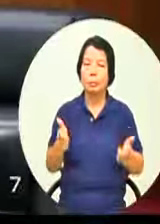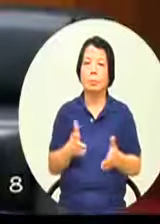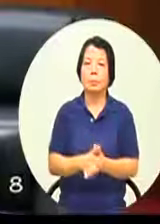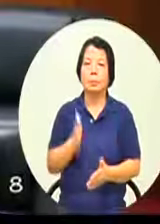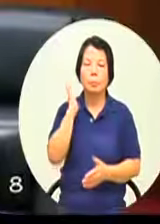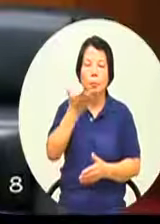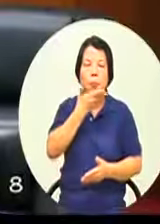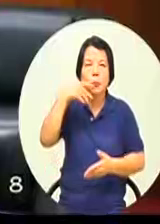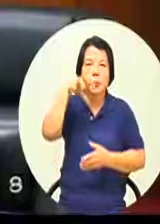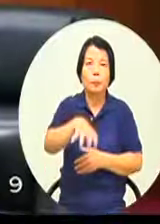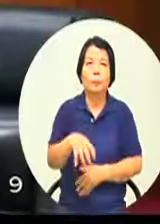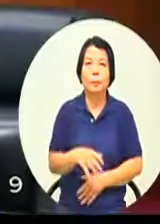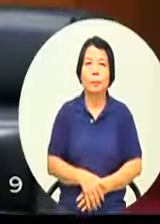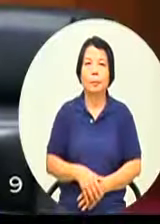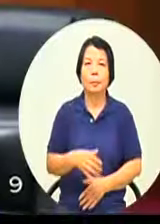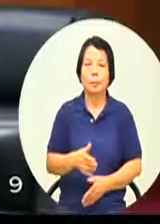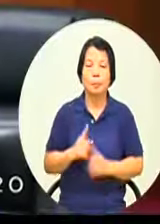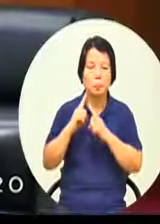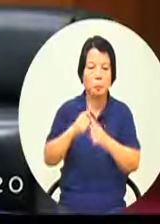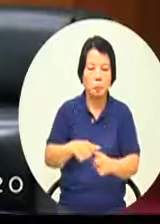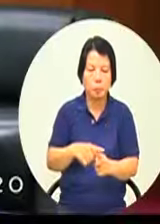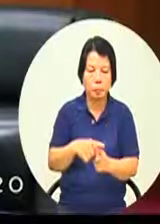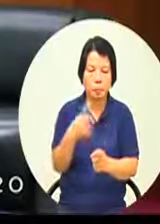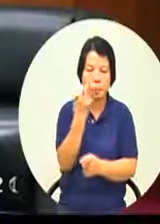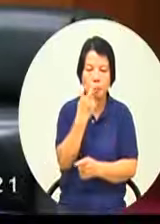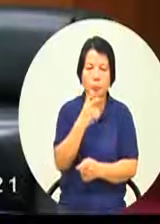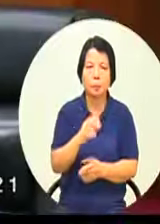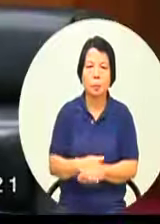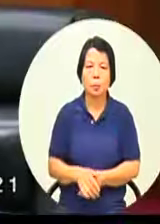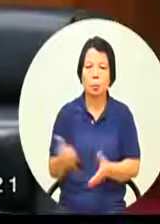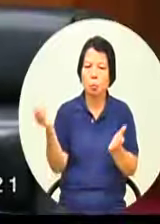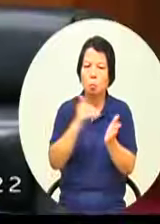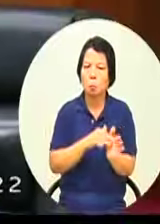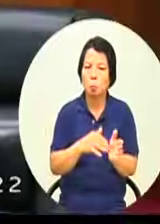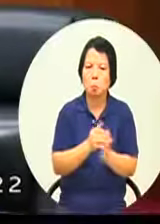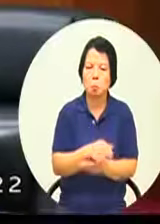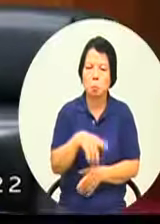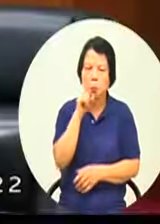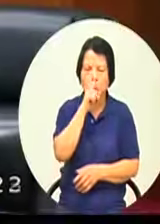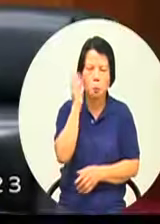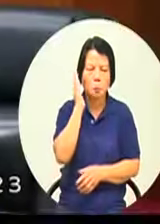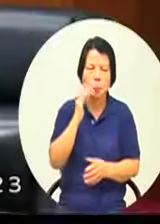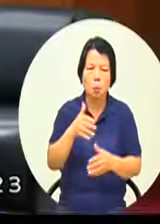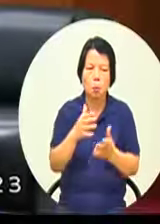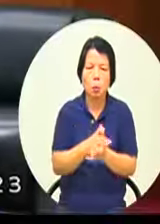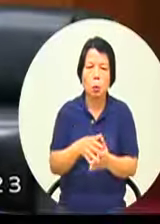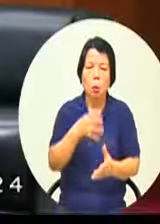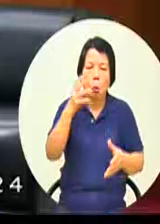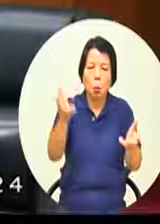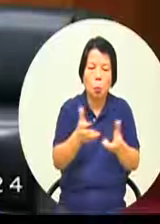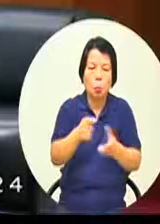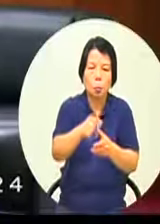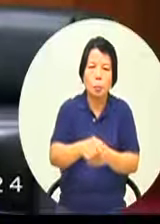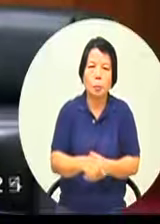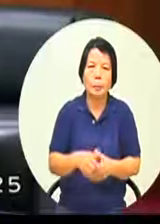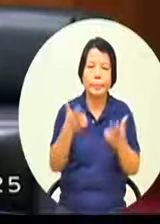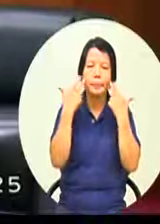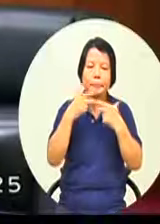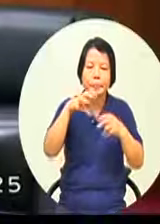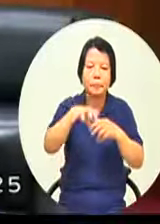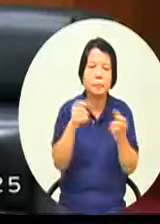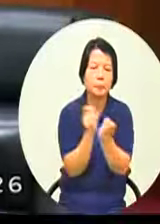局了解一下，到底为什么这个污水处理厂是盖在部落聚落的这个附近